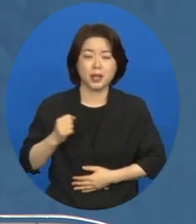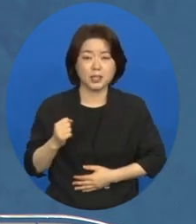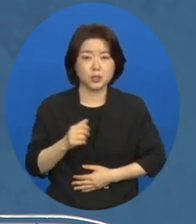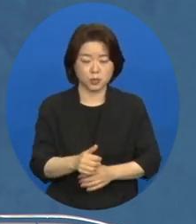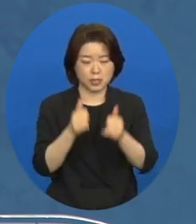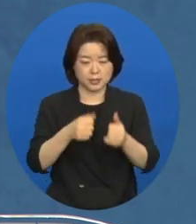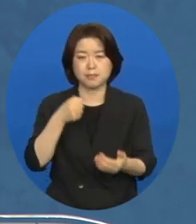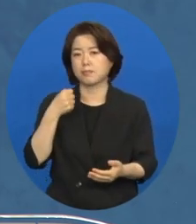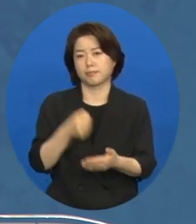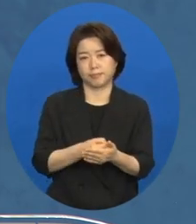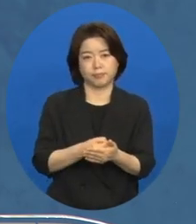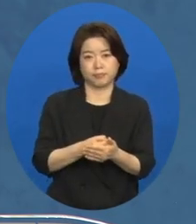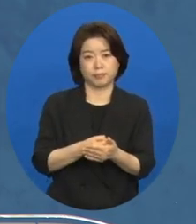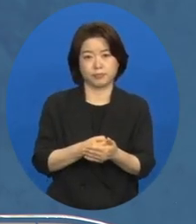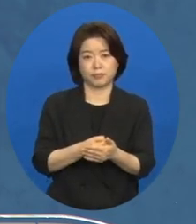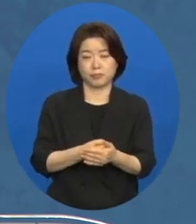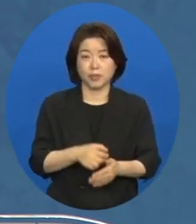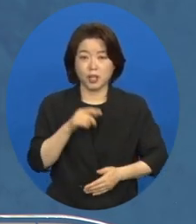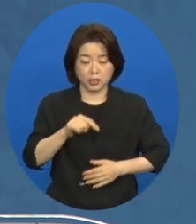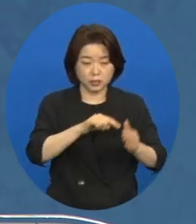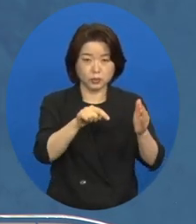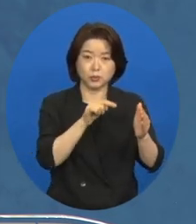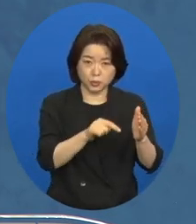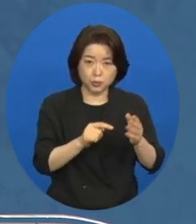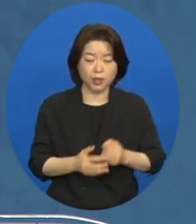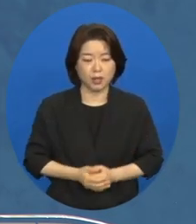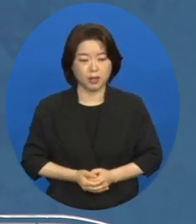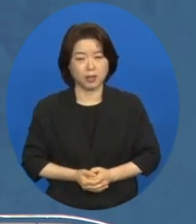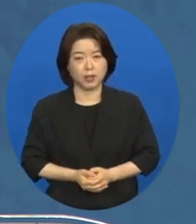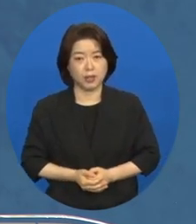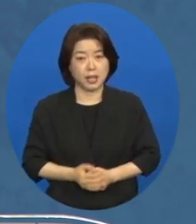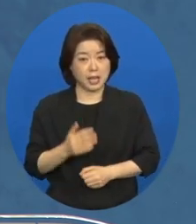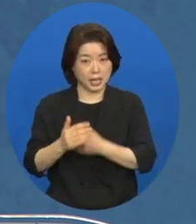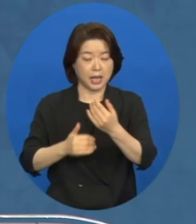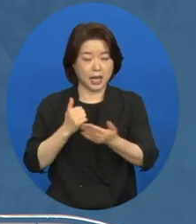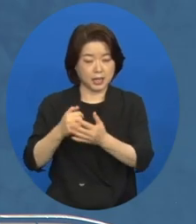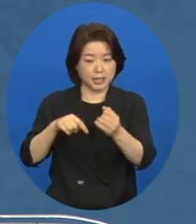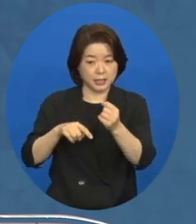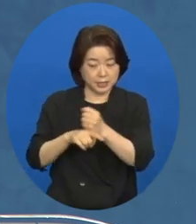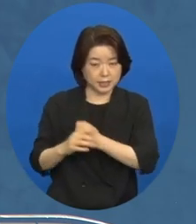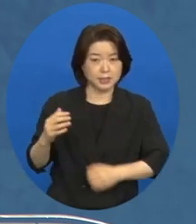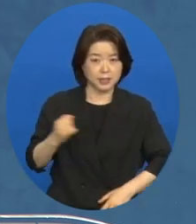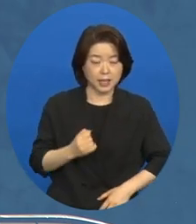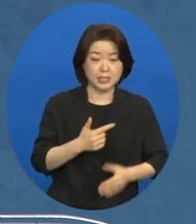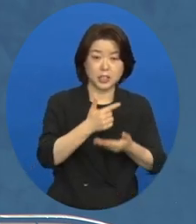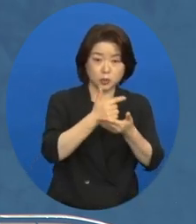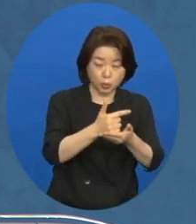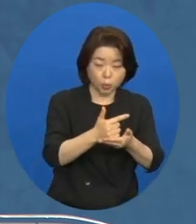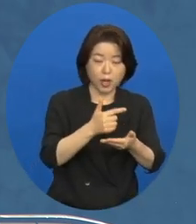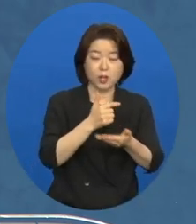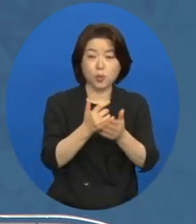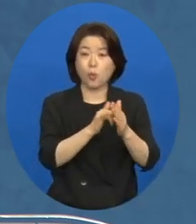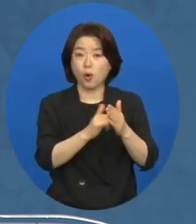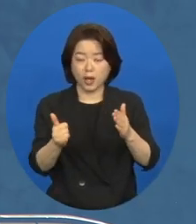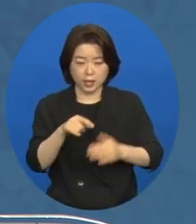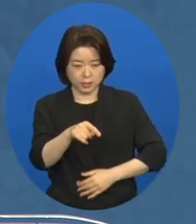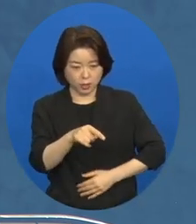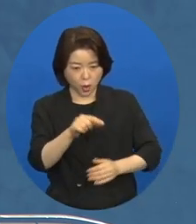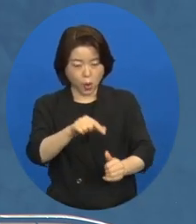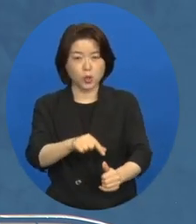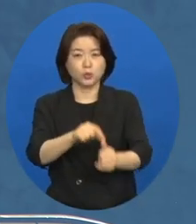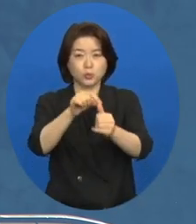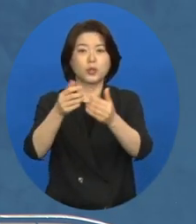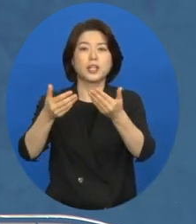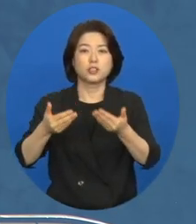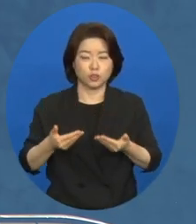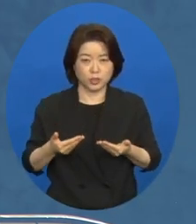심판을 결정하시고, 그리고 그 가운데 하나님의 뜻을 담은 노아와 노아의 식구들을